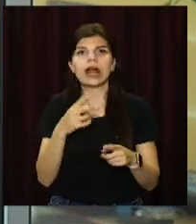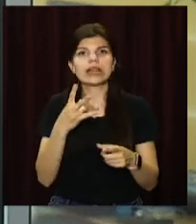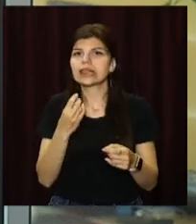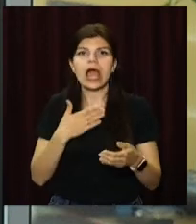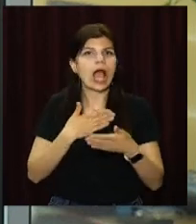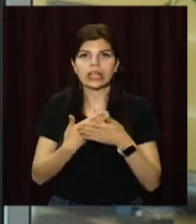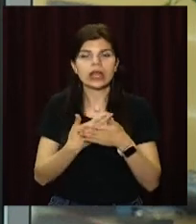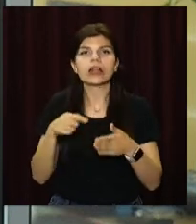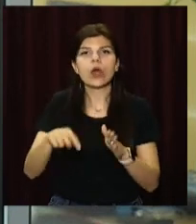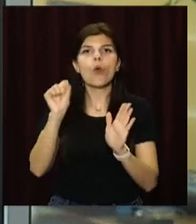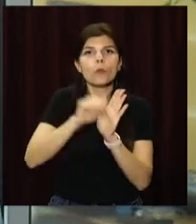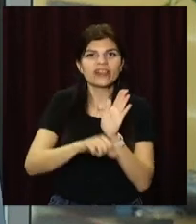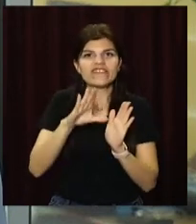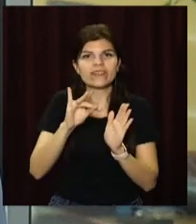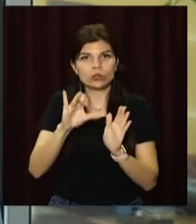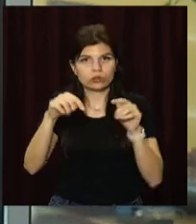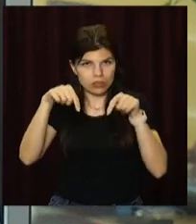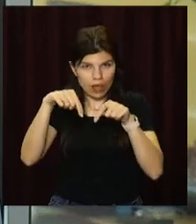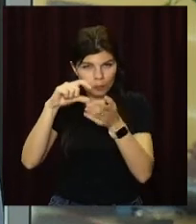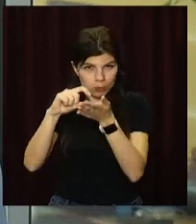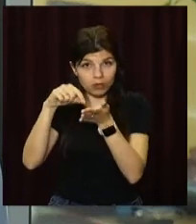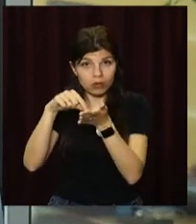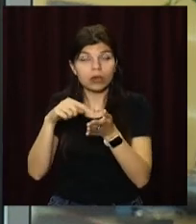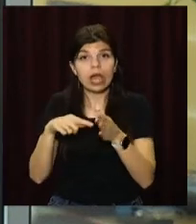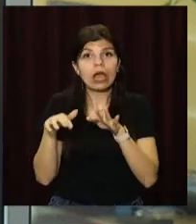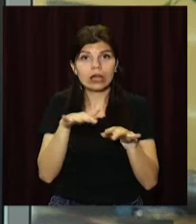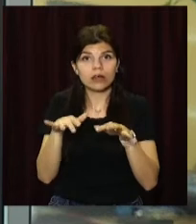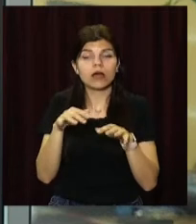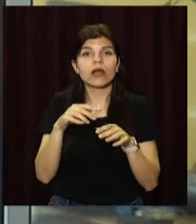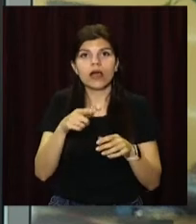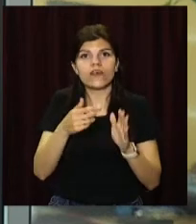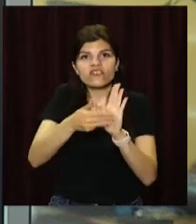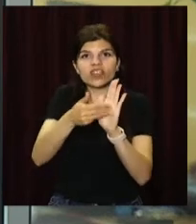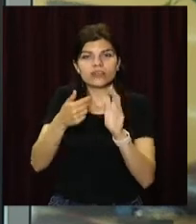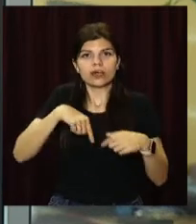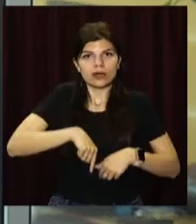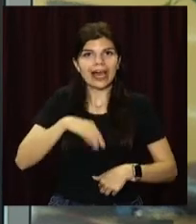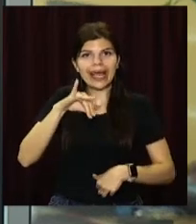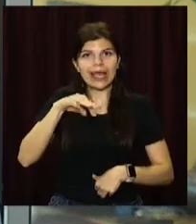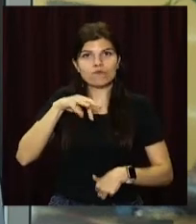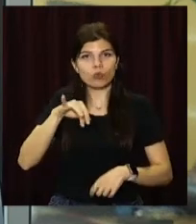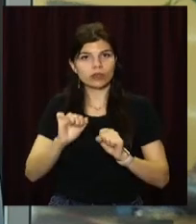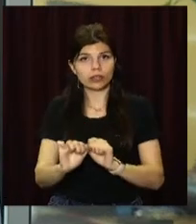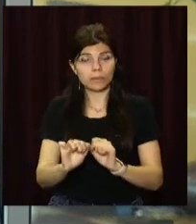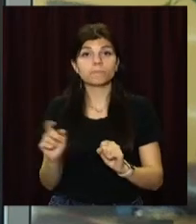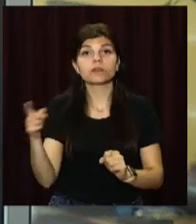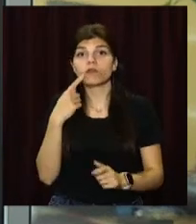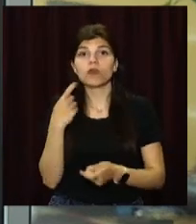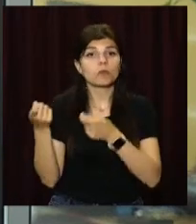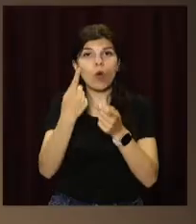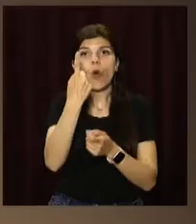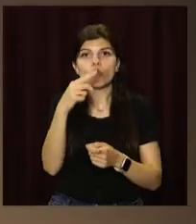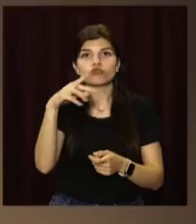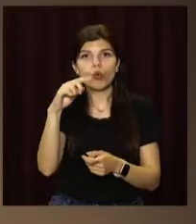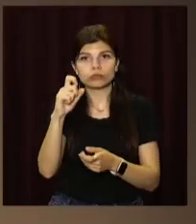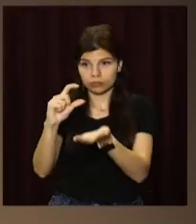неактивний вбитий вірус. Організм реагує на нього та генерує імунітет, кажуть фахівці. Вакцина надійшла в однодозних флаконах.